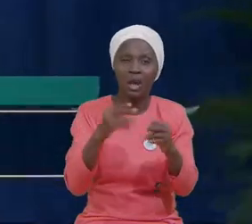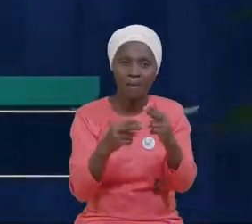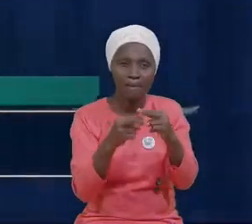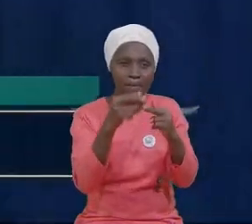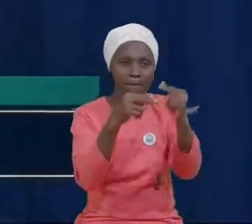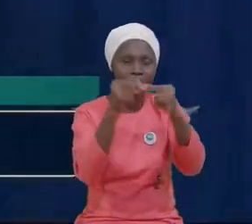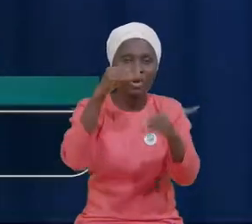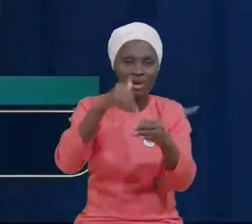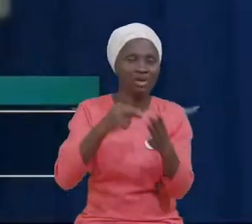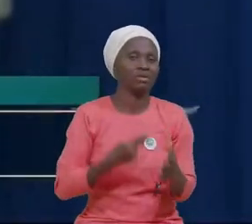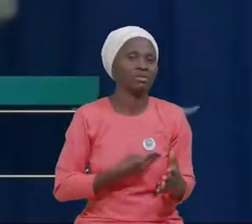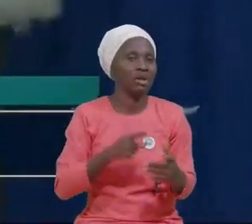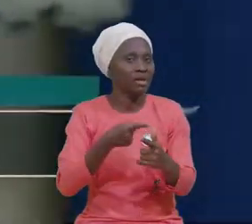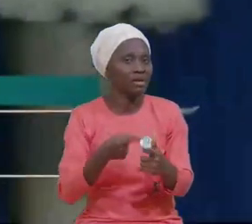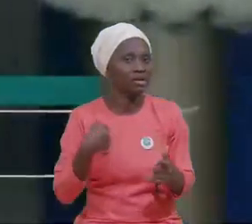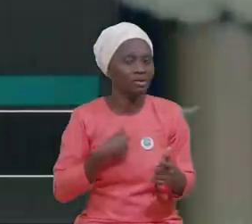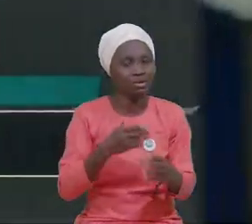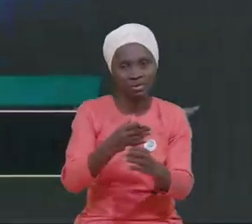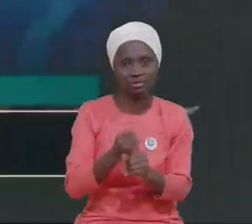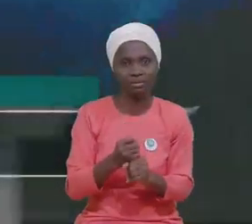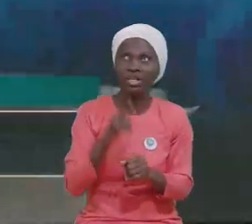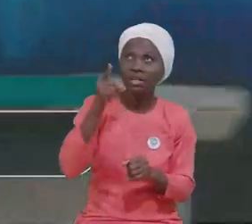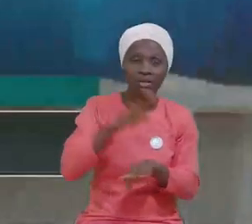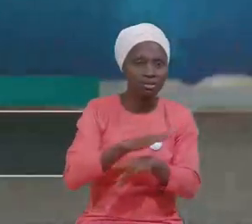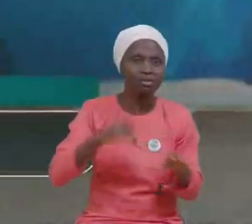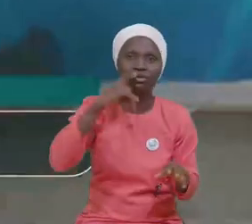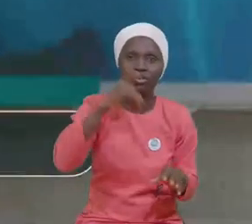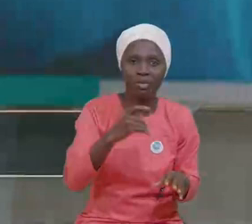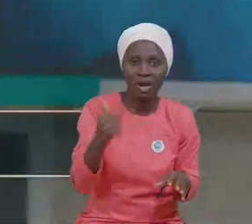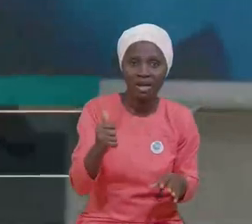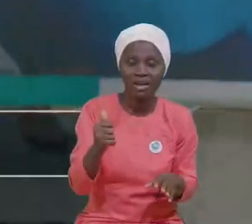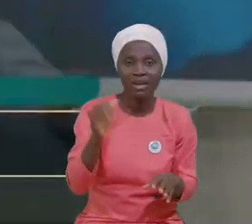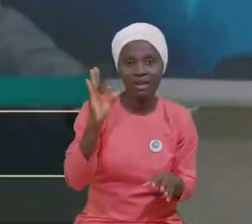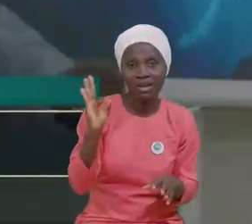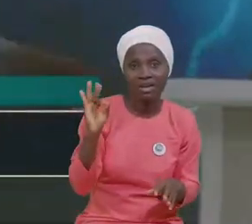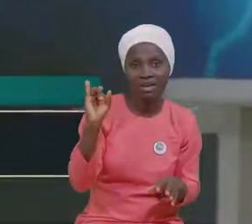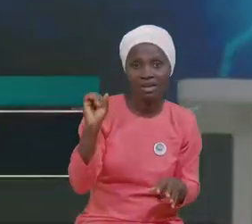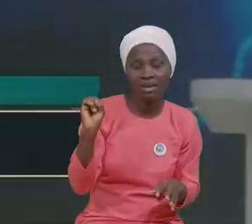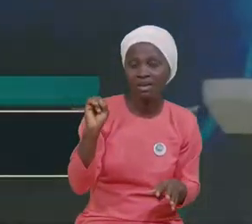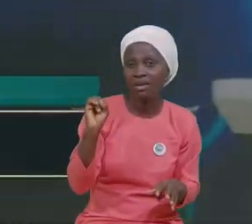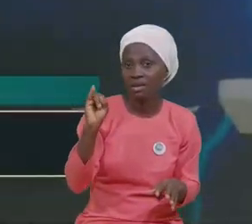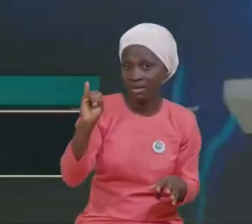bâtir en nous. Alors, nous pouvons réaliser. Il ne commande pas à un poisson de voler.